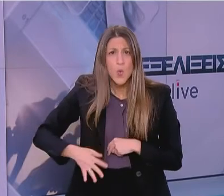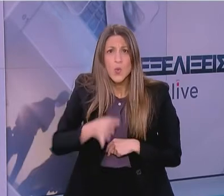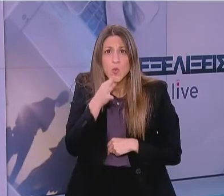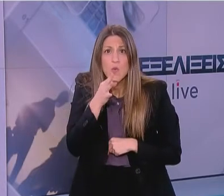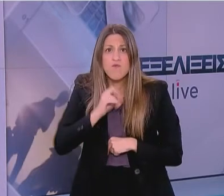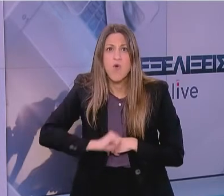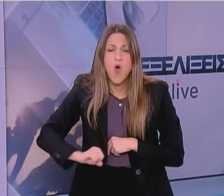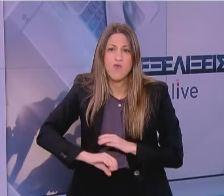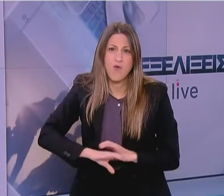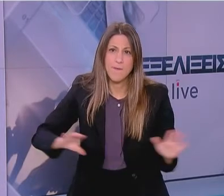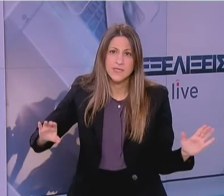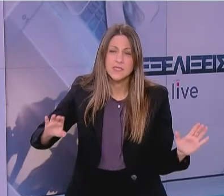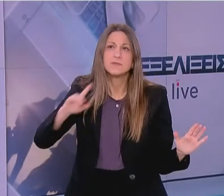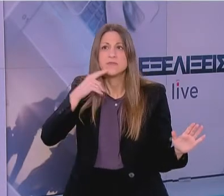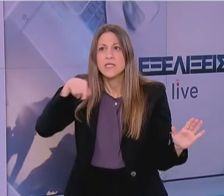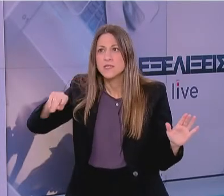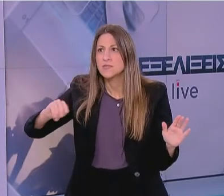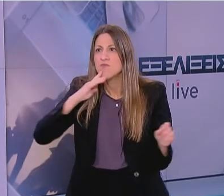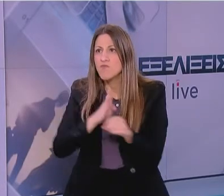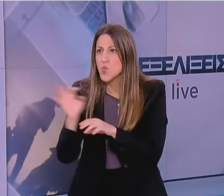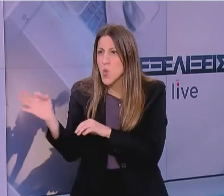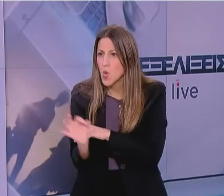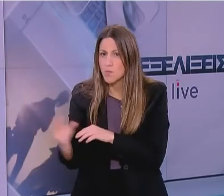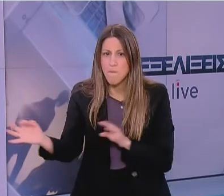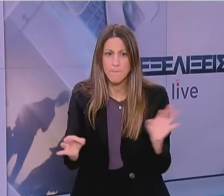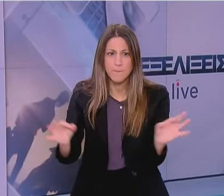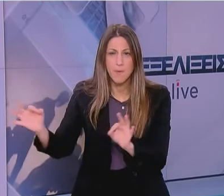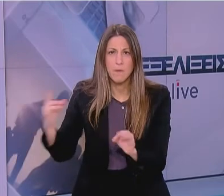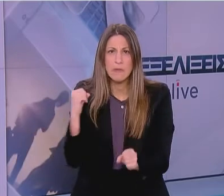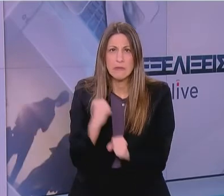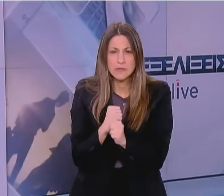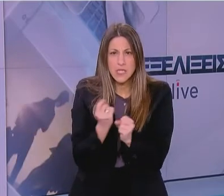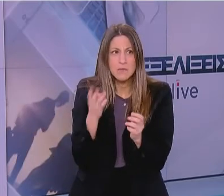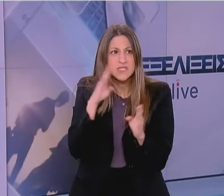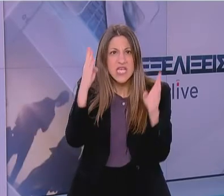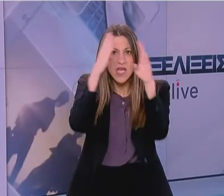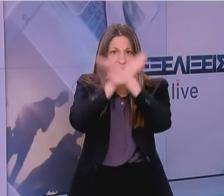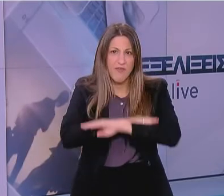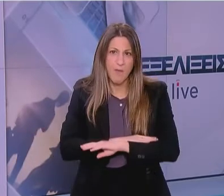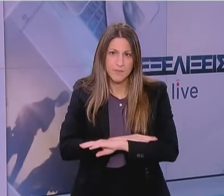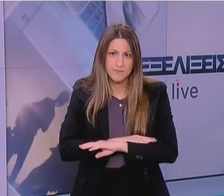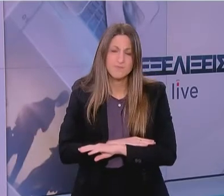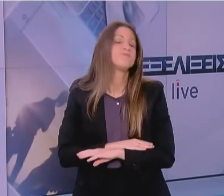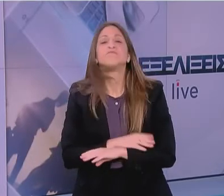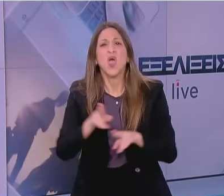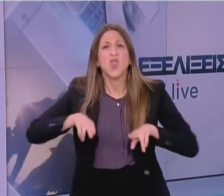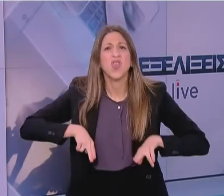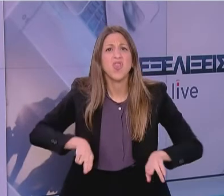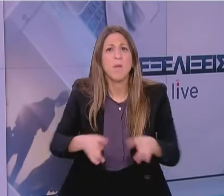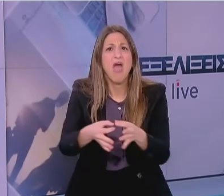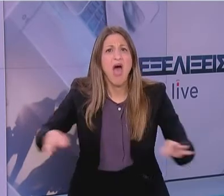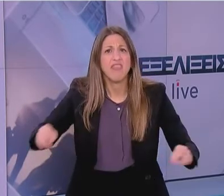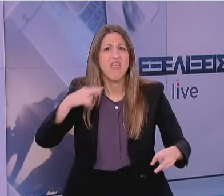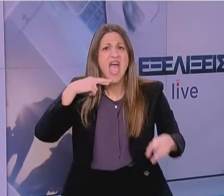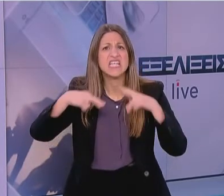άγνωστο. Τον αόρατο φόβο για τον ξένο δίπλα μας. Τον άγνωστο, το αόρατο. Έχει αδειάσει τους δρόμους, τα